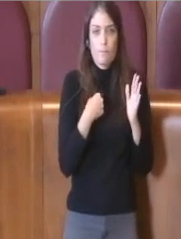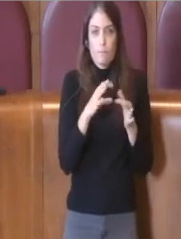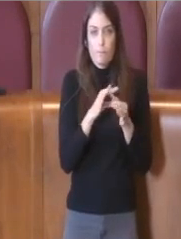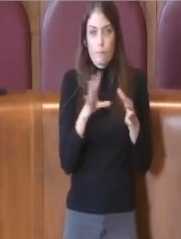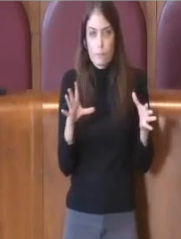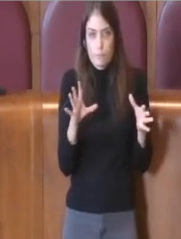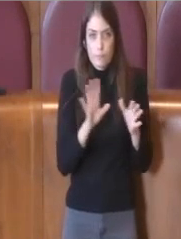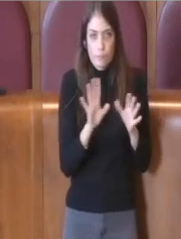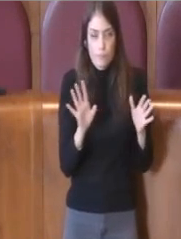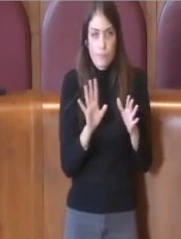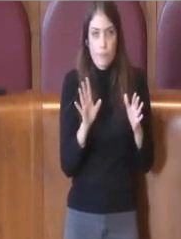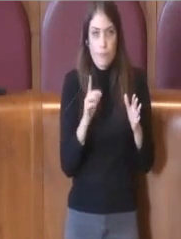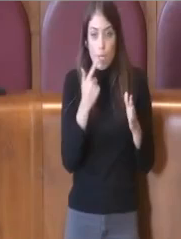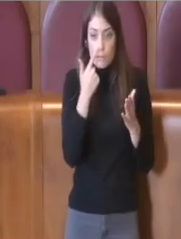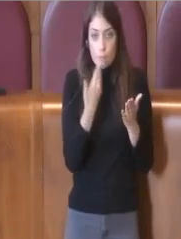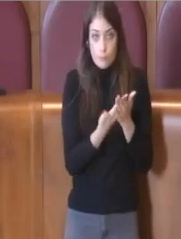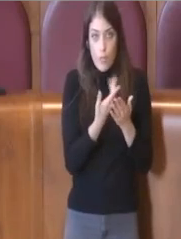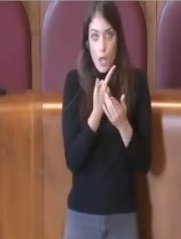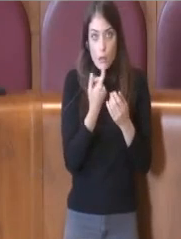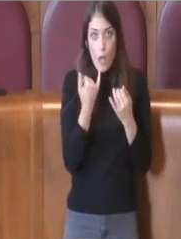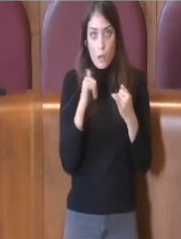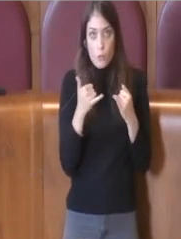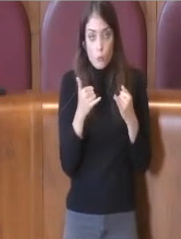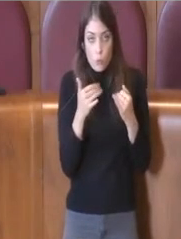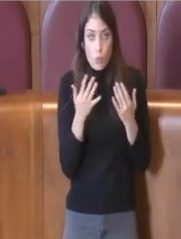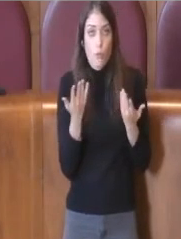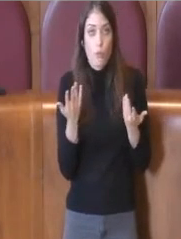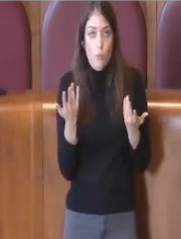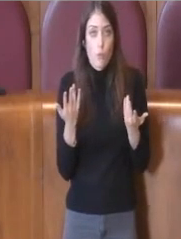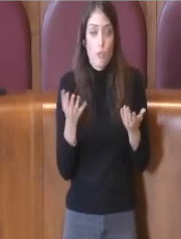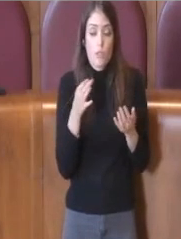è assolutamente aderente, anzi reputo che sia